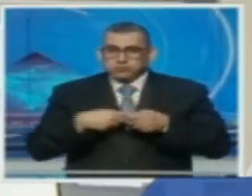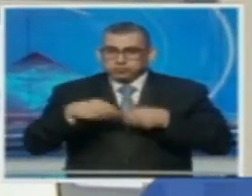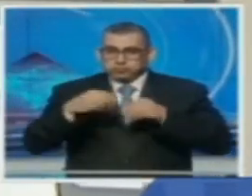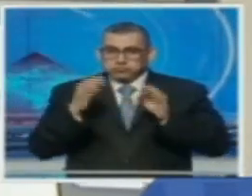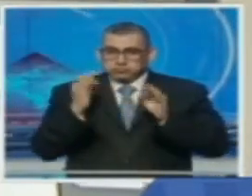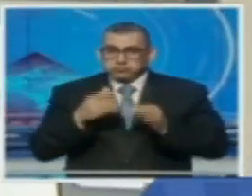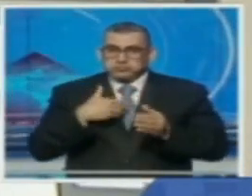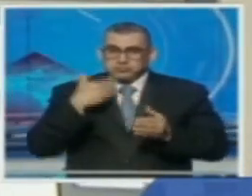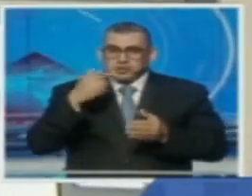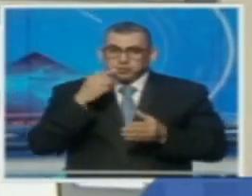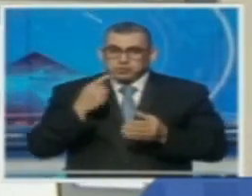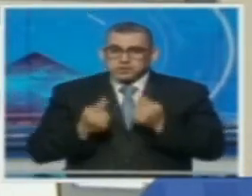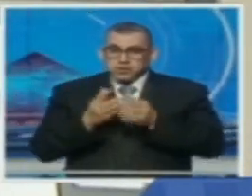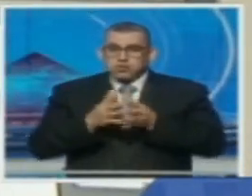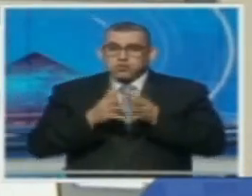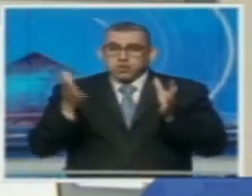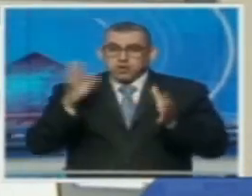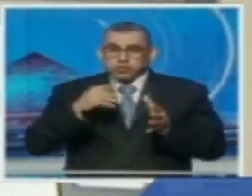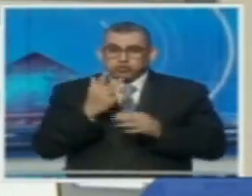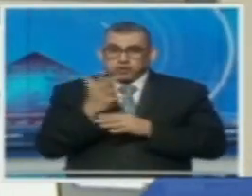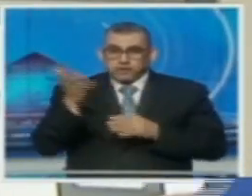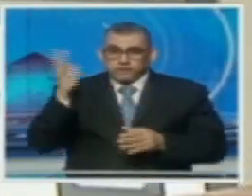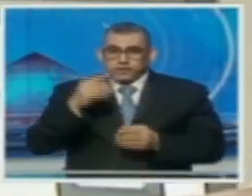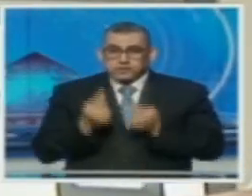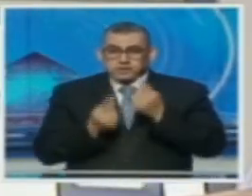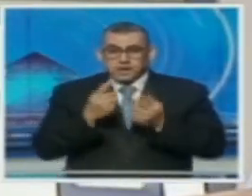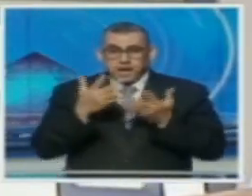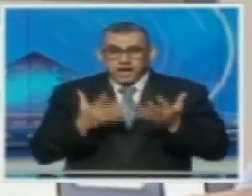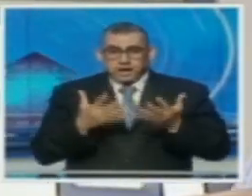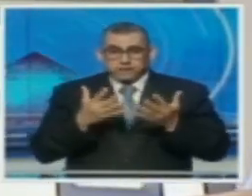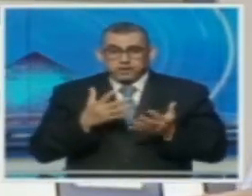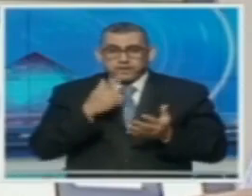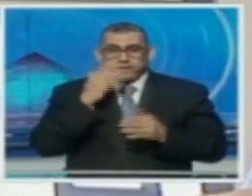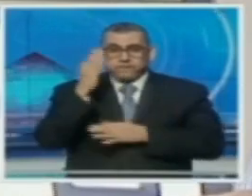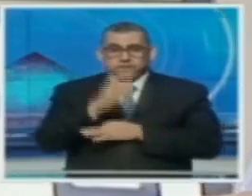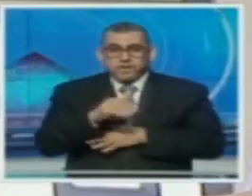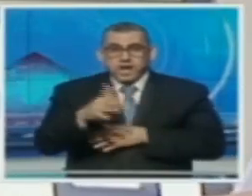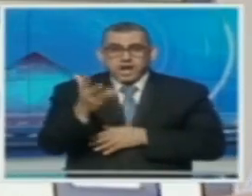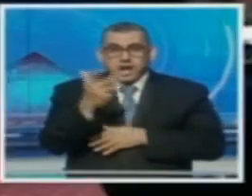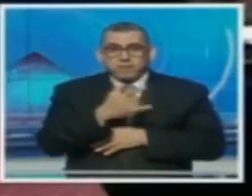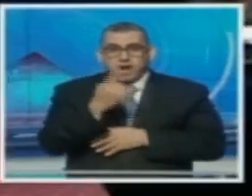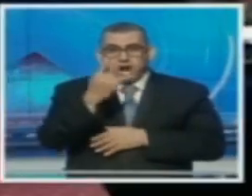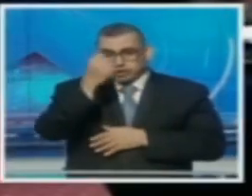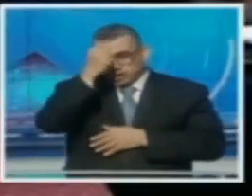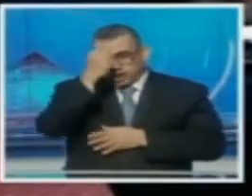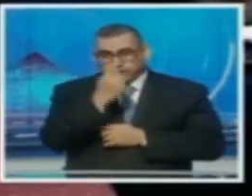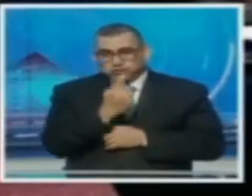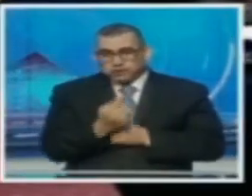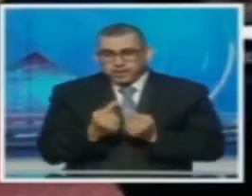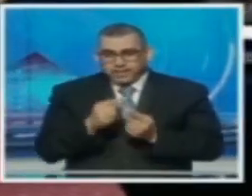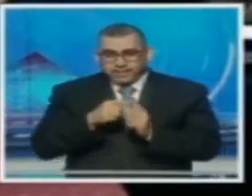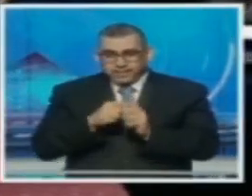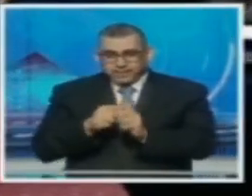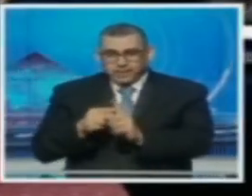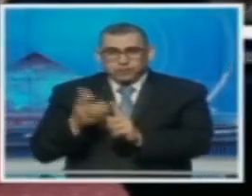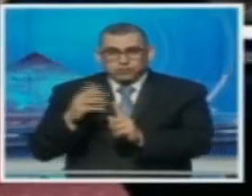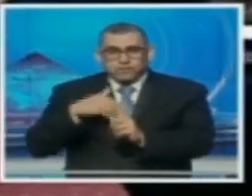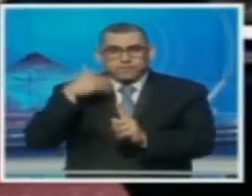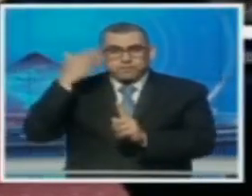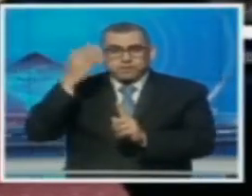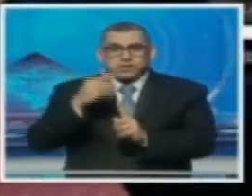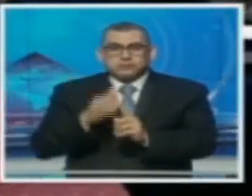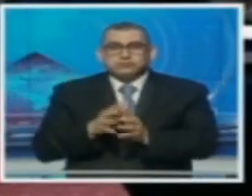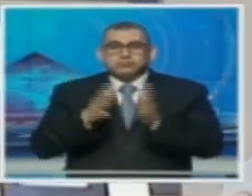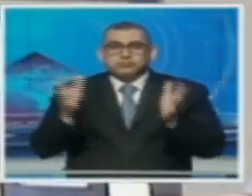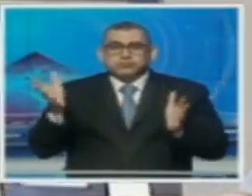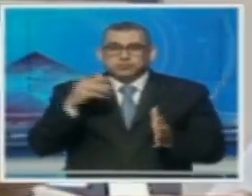بحيث ان احنا لو زرعنا نباتات المورينجا كزراعة كثيفة، الفدان الواحد بيبقى فيه حوالي 10,000 شتلة صغيرة، هيديني عائد كبير